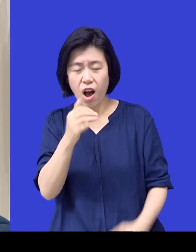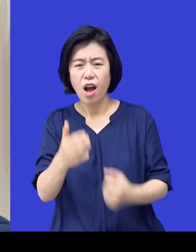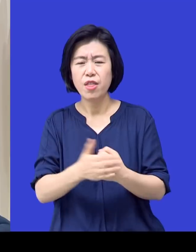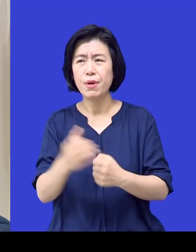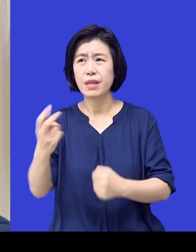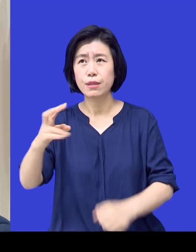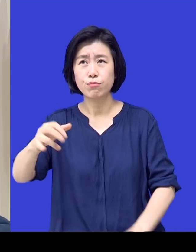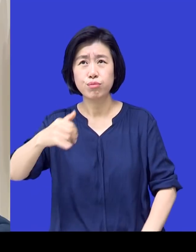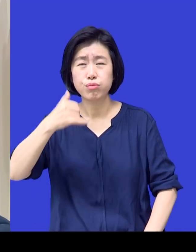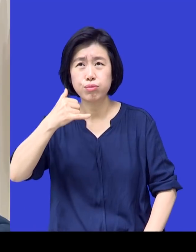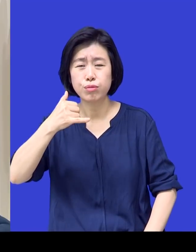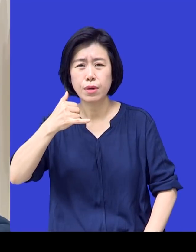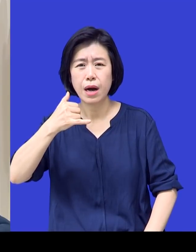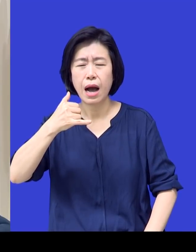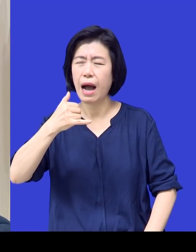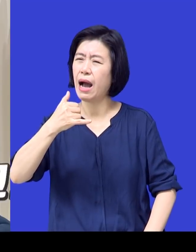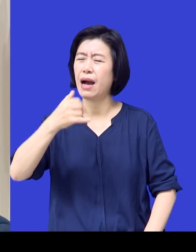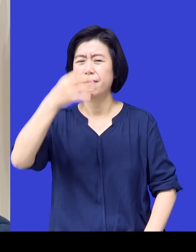그렇지만 지금 해결책은